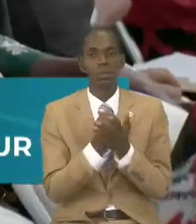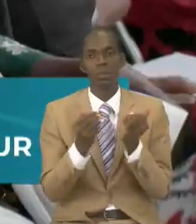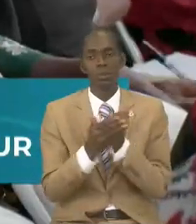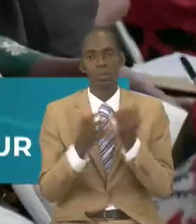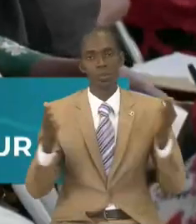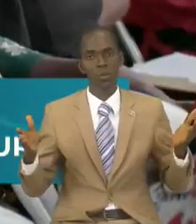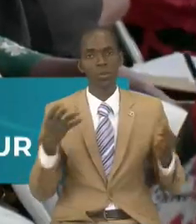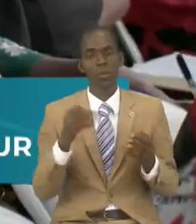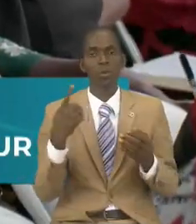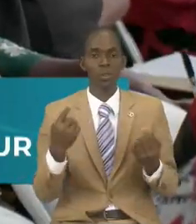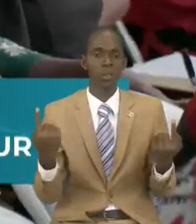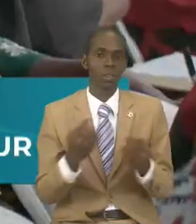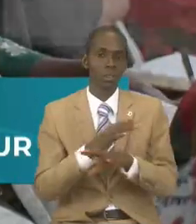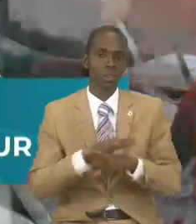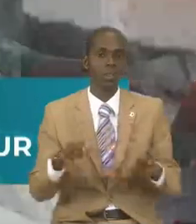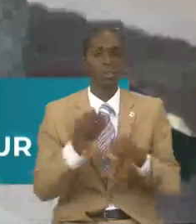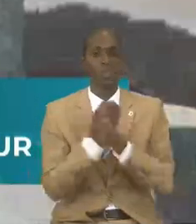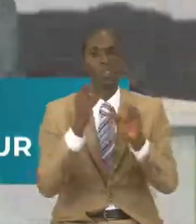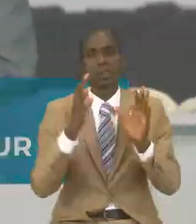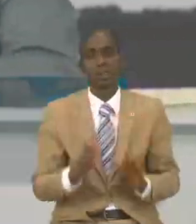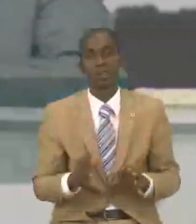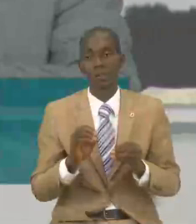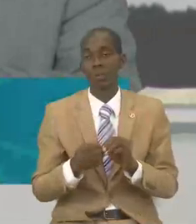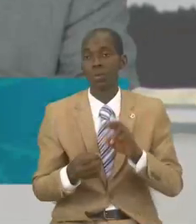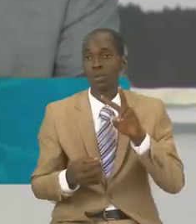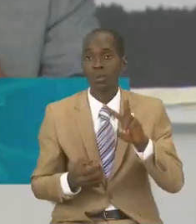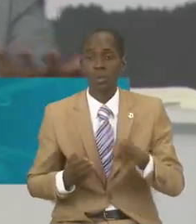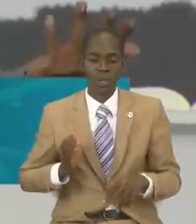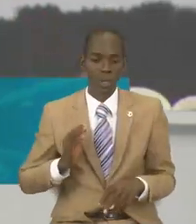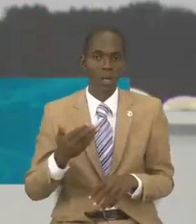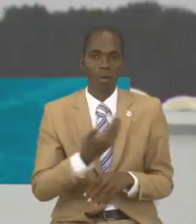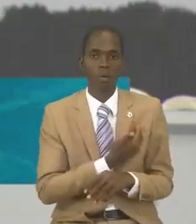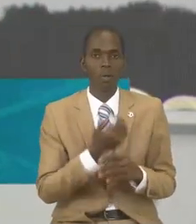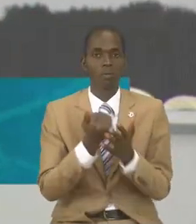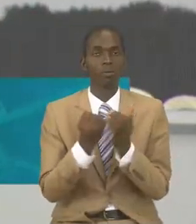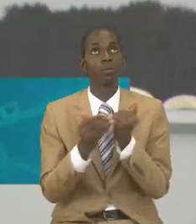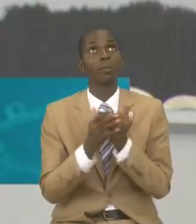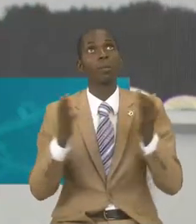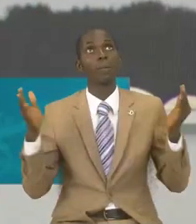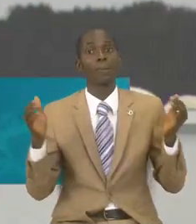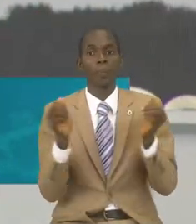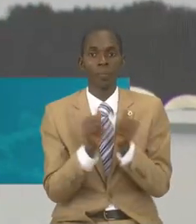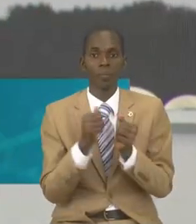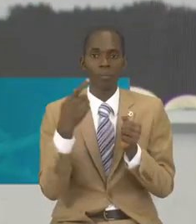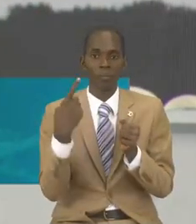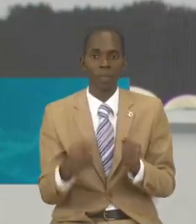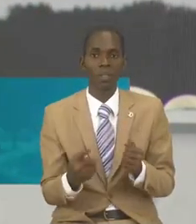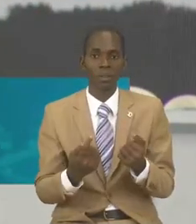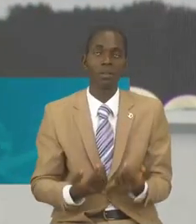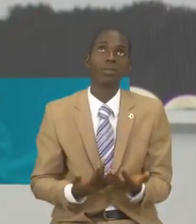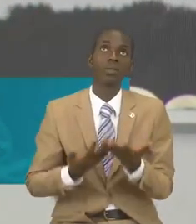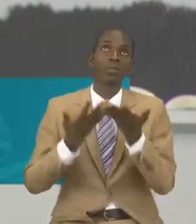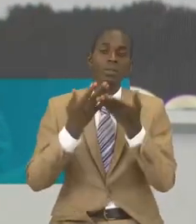crucifixion du Sauveur sans péché. Deuxièmement, notre crucifixion avec